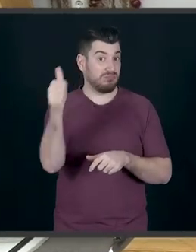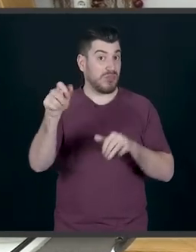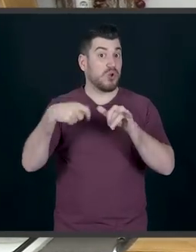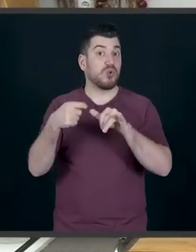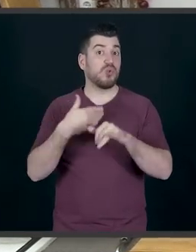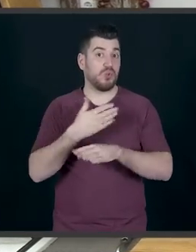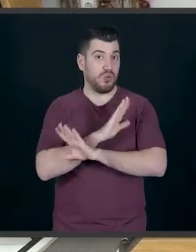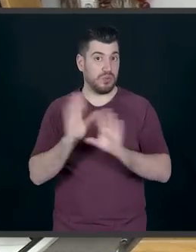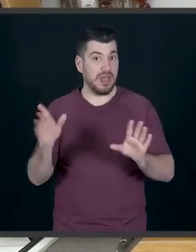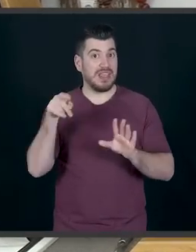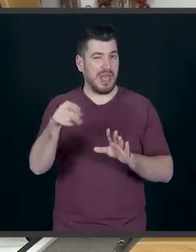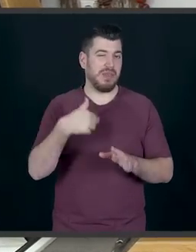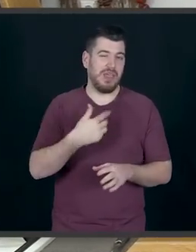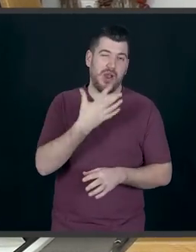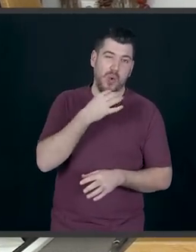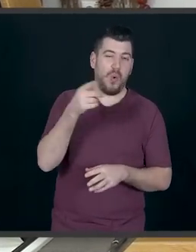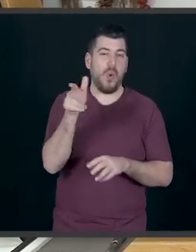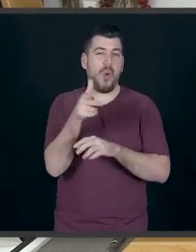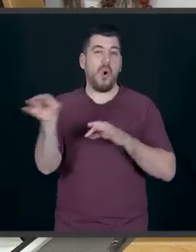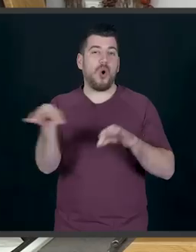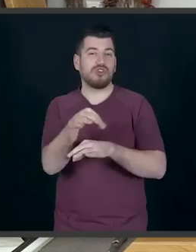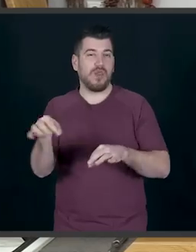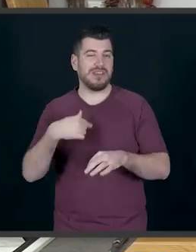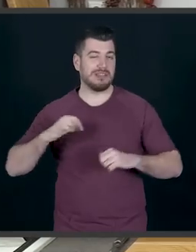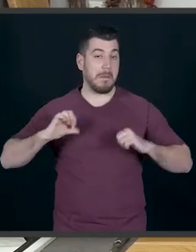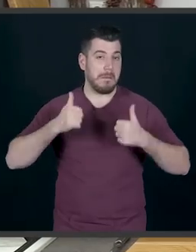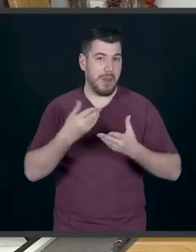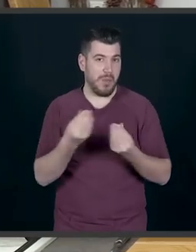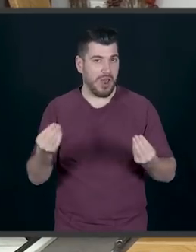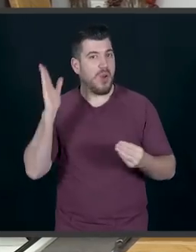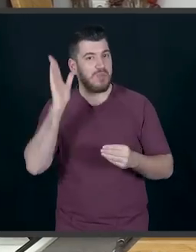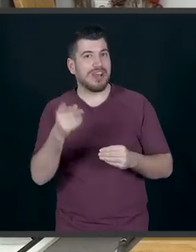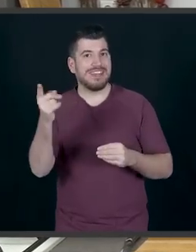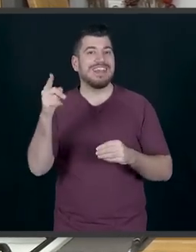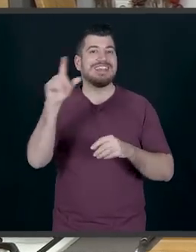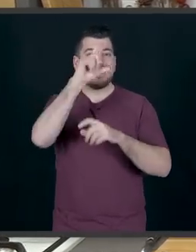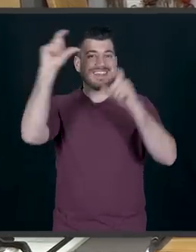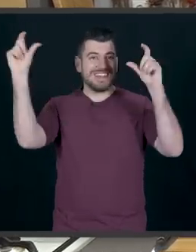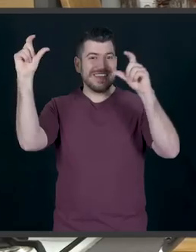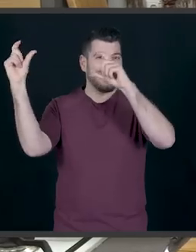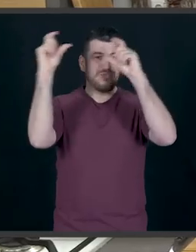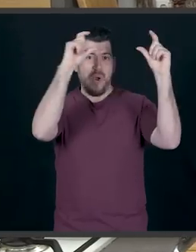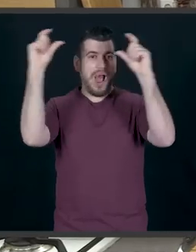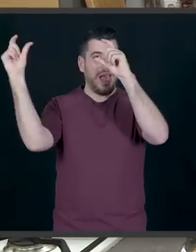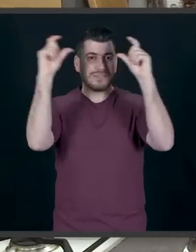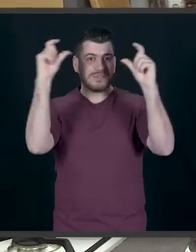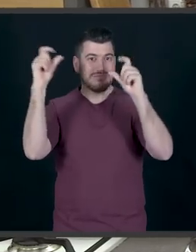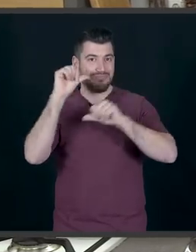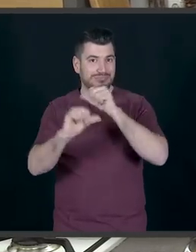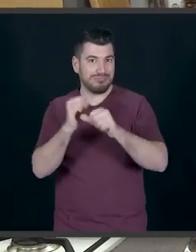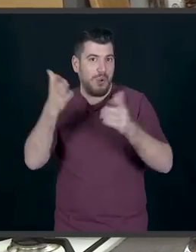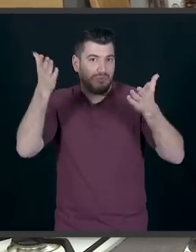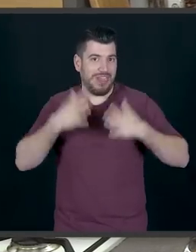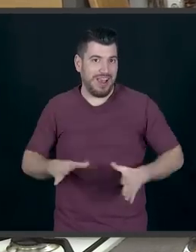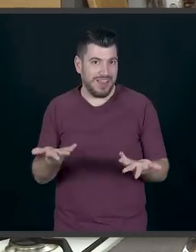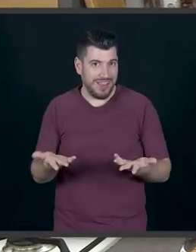μου. Και επειδή είναι πάρα πολύ μάγκα ο σκηνοθέτης, μπορεί να αλλάξει και το σημείο του subscribe. Από εκεί, να το πάει εδώ. Το έκανε